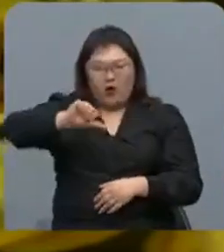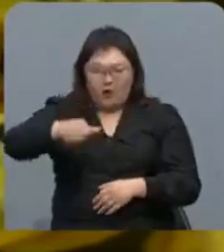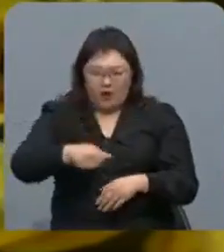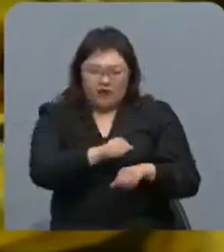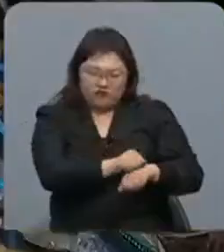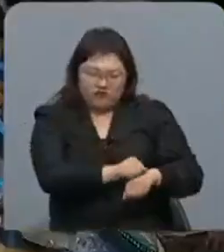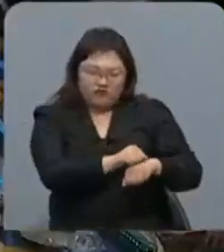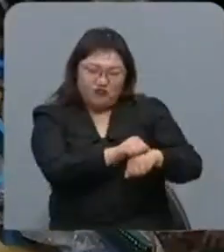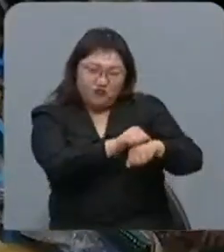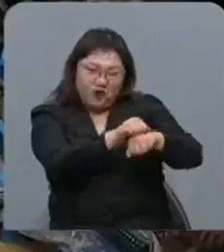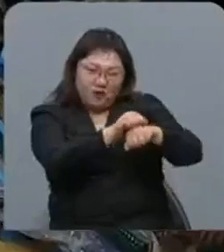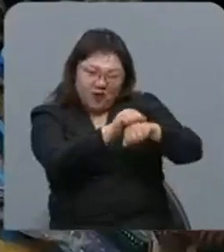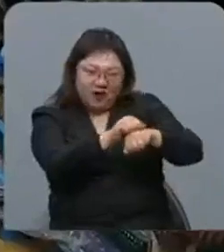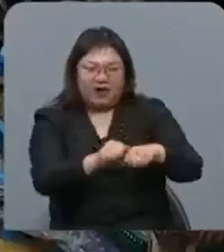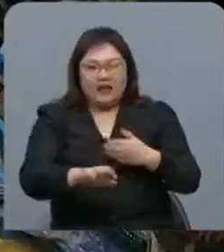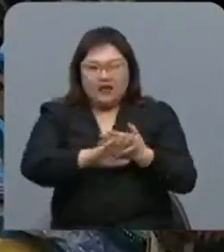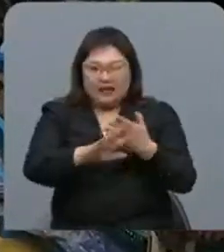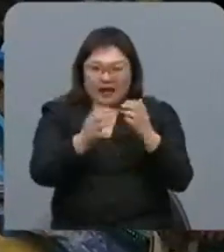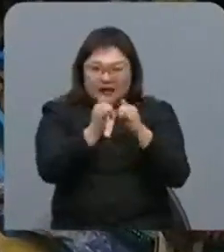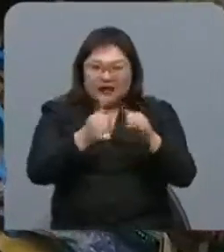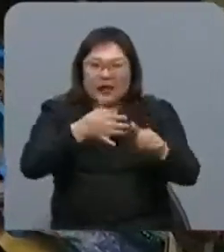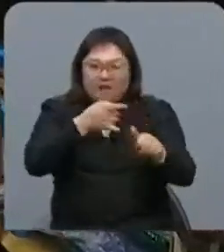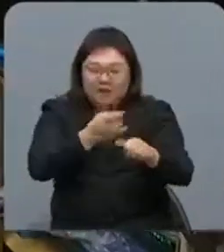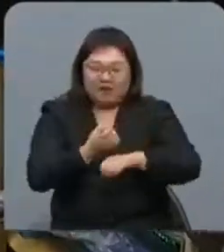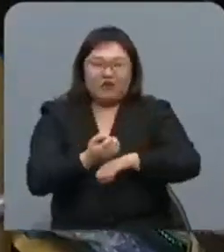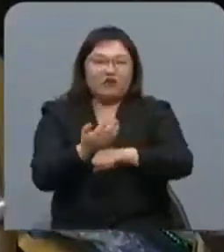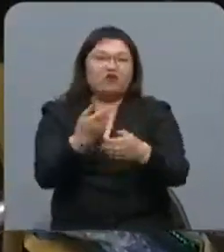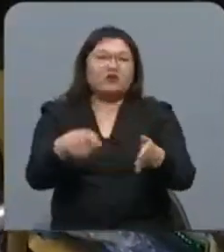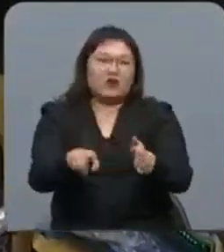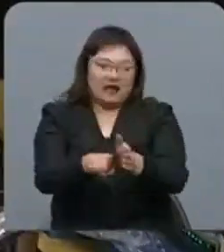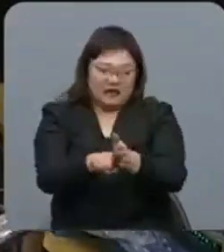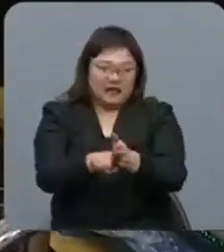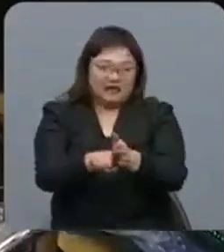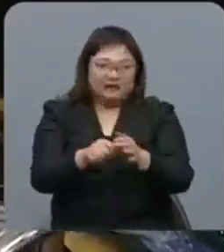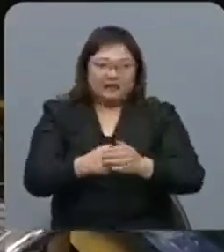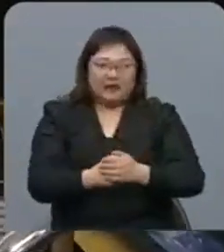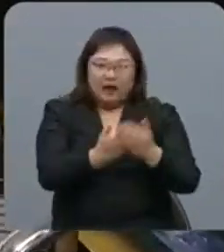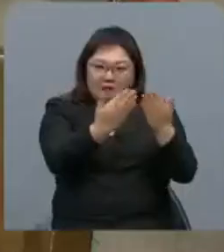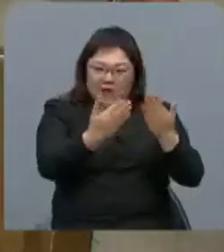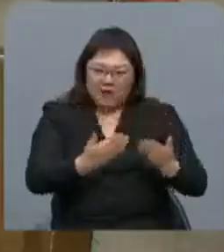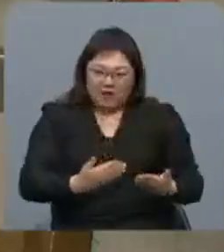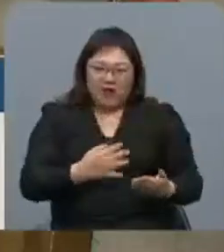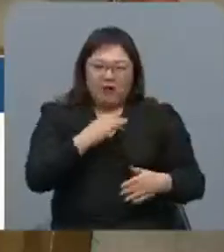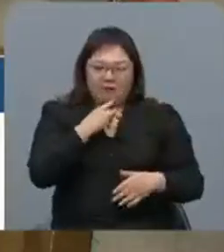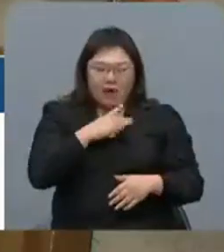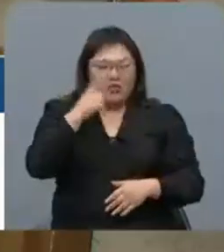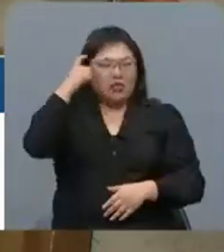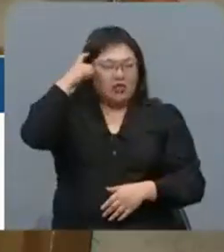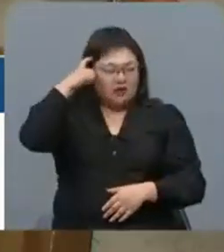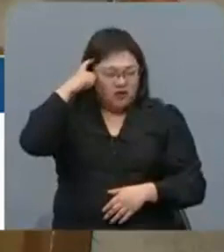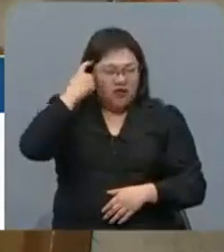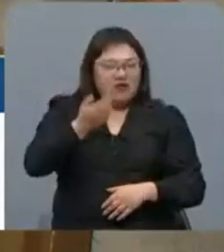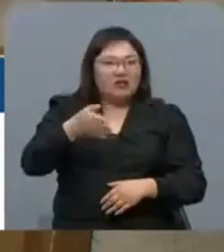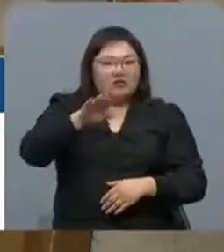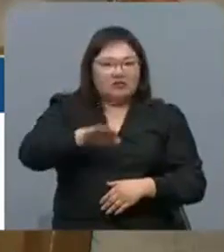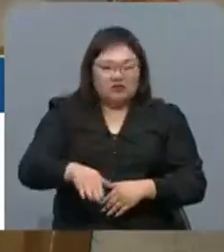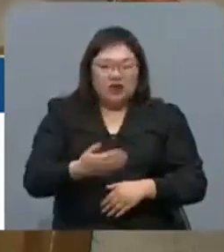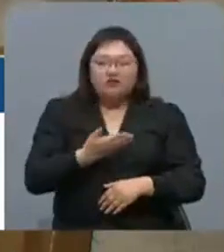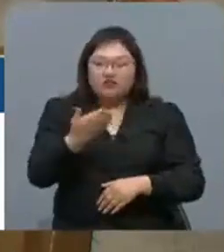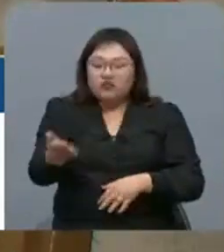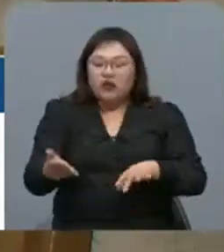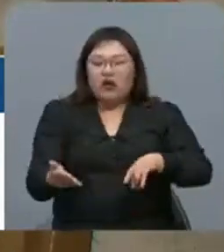쌓여가는 동전은 또 다른 누군가에게 전해주기 위한 겁니다. 받는 것만 했지 주는 거는